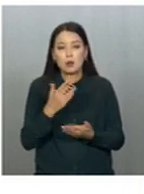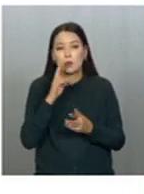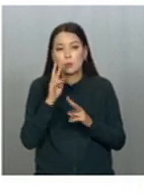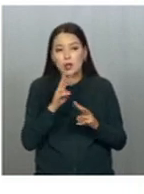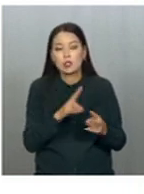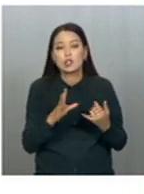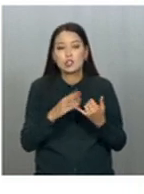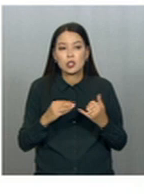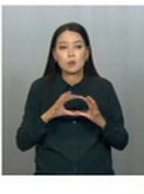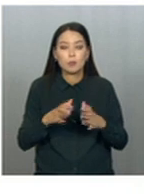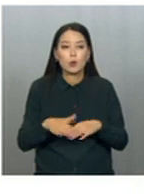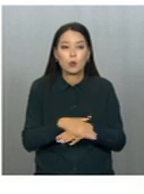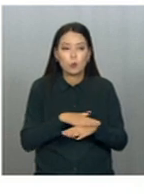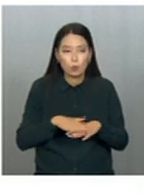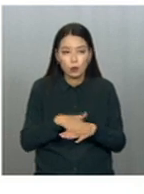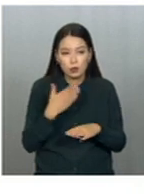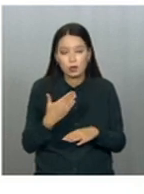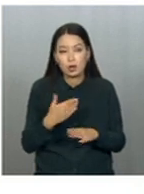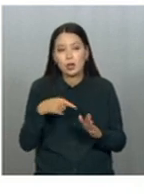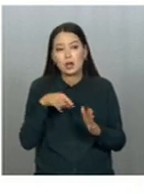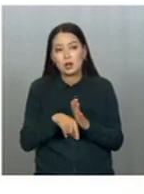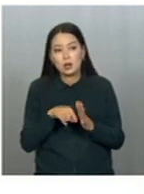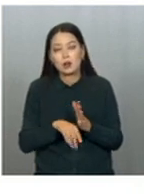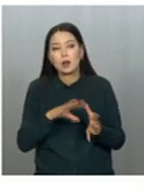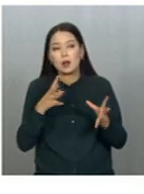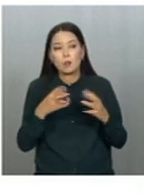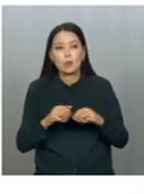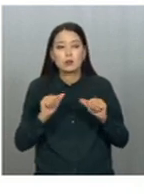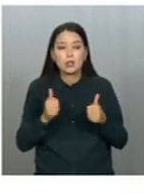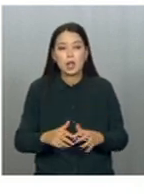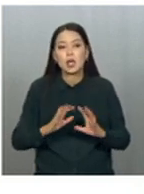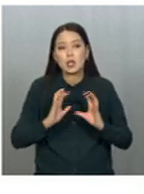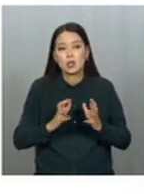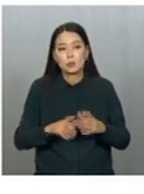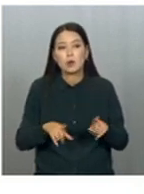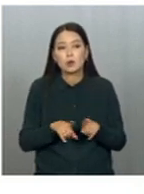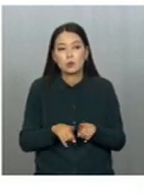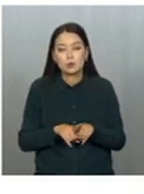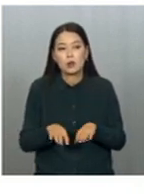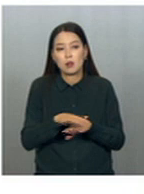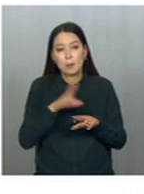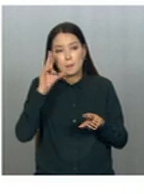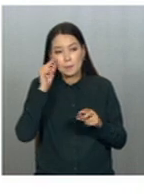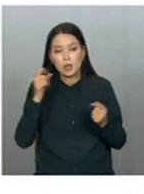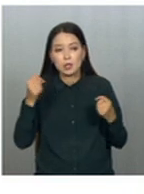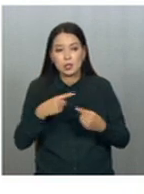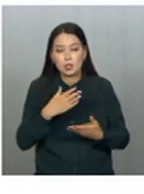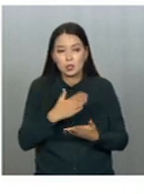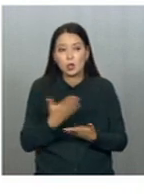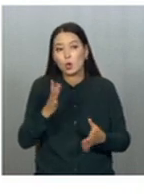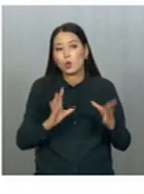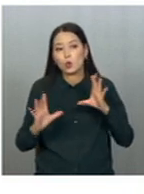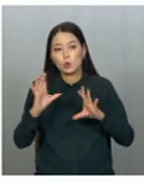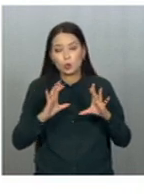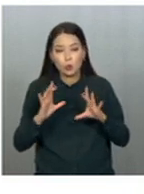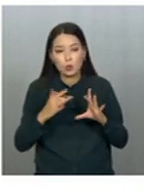бетінде орналасуына, яғни оның тұрған орнының географиялық ендігіне тәуелді. Қондырма дөңгелекті